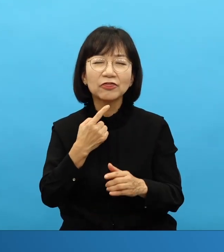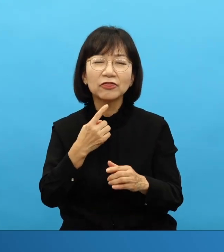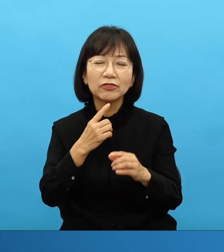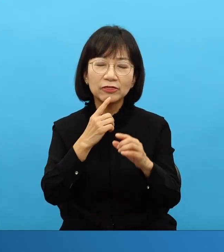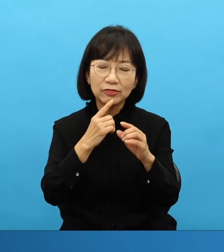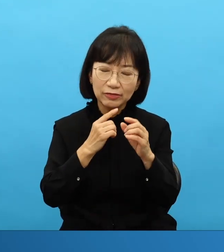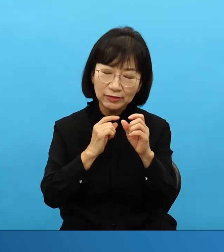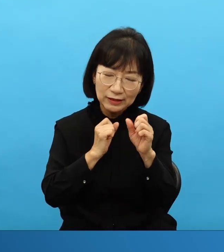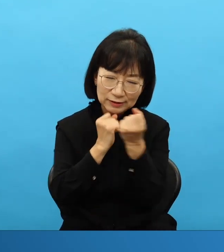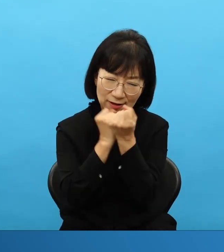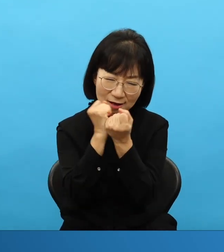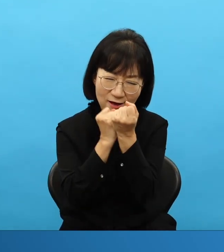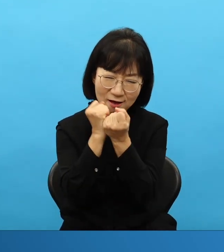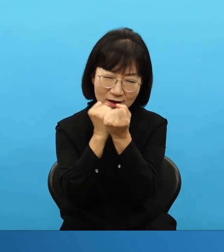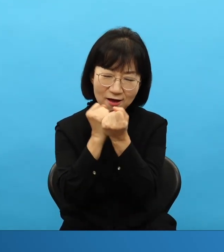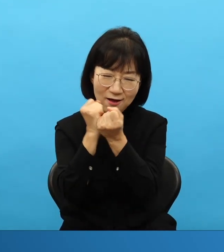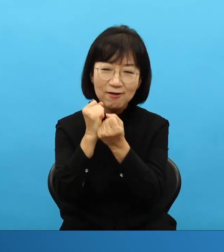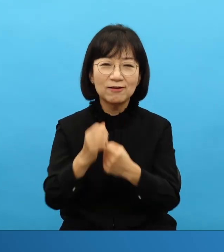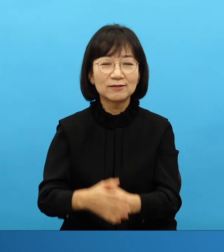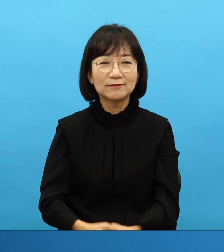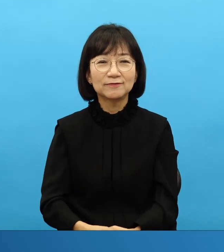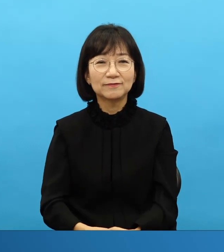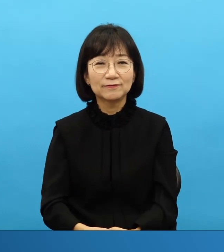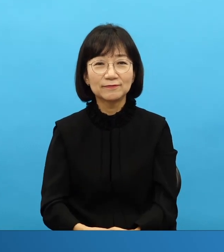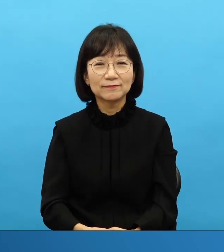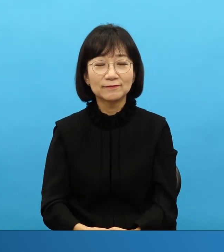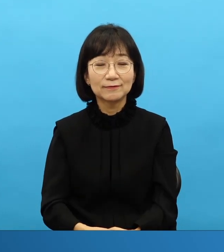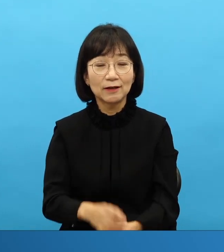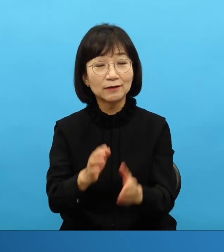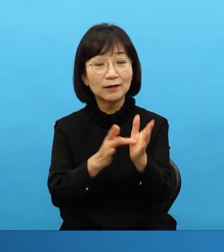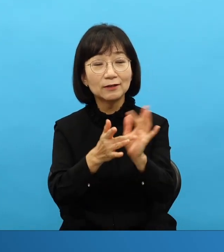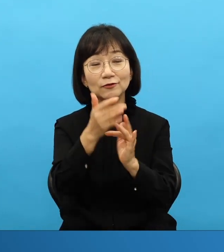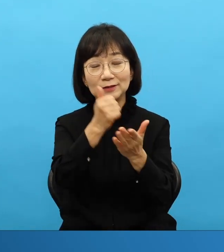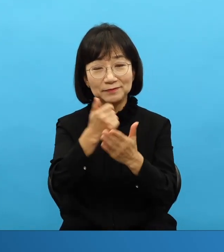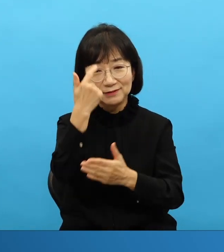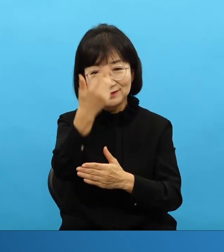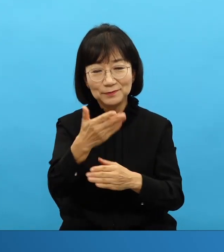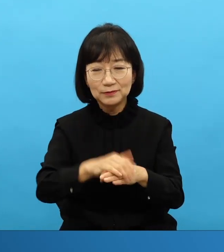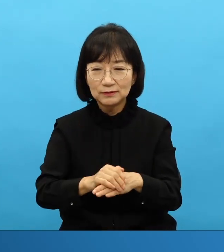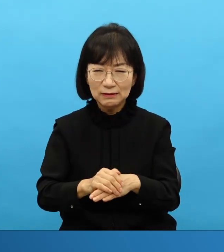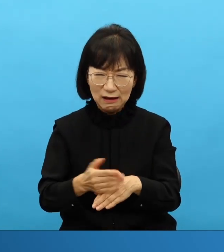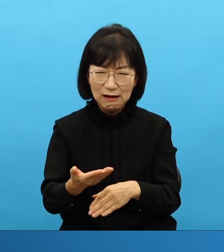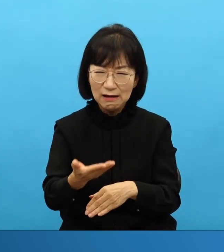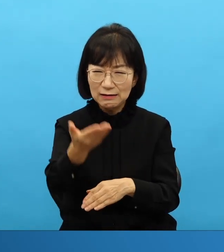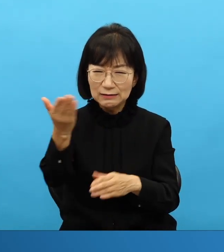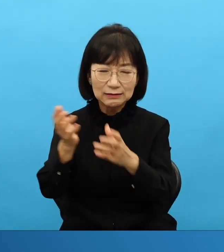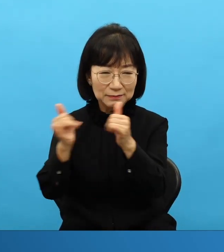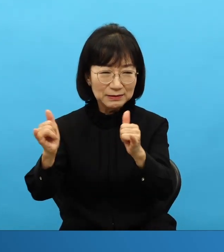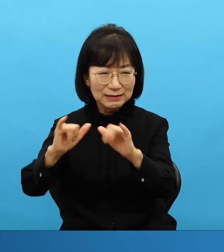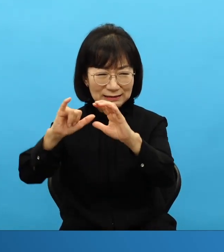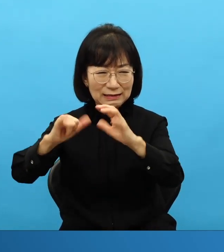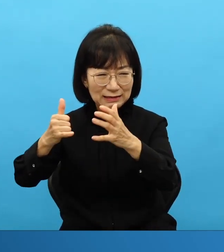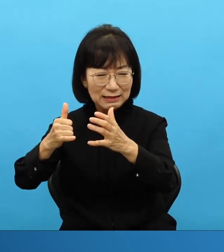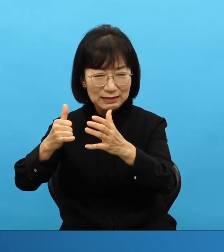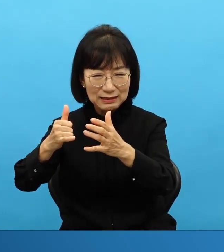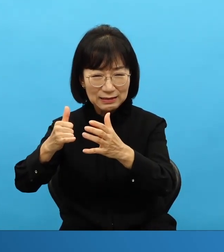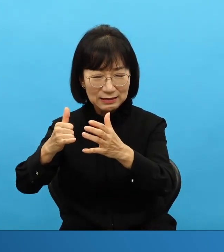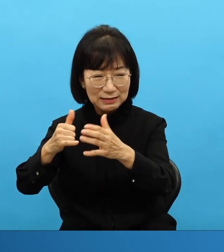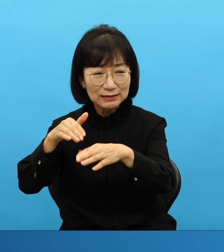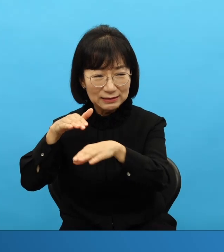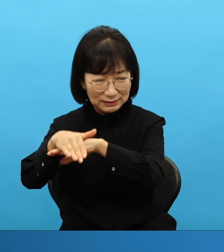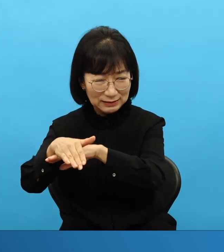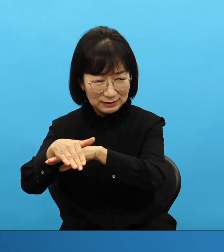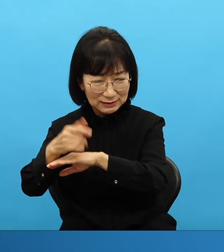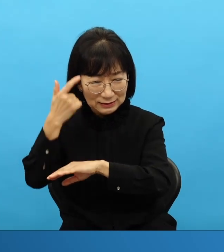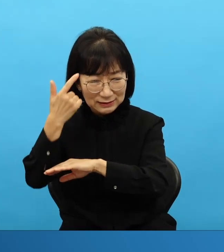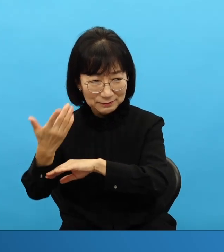뭐라고 말하느냐? 那个时候，耶稣说了什么呢？ 그렇다면 너희는 나를 누구라 하느냐? 啊，那你们说我是谁呀？ 베드로가 이 고백을 합니다. 彼得做了这